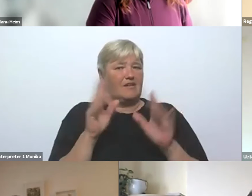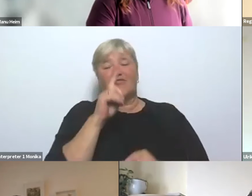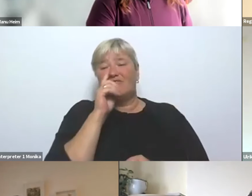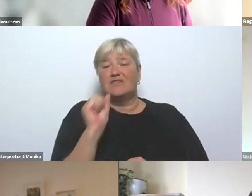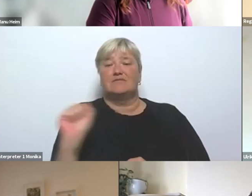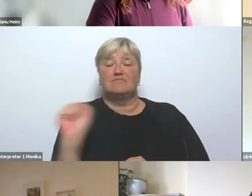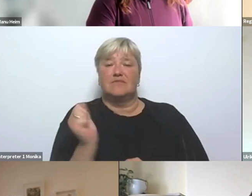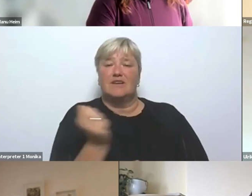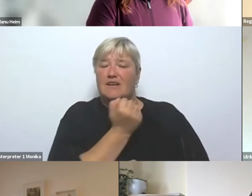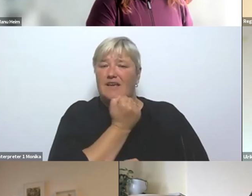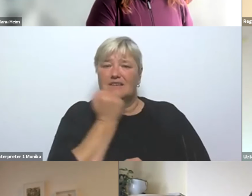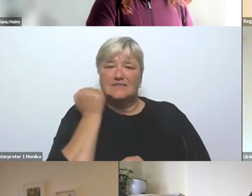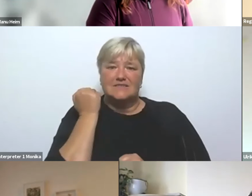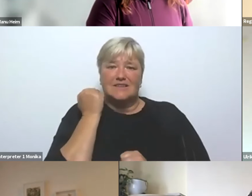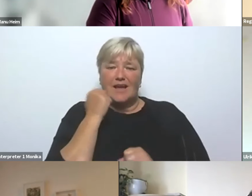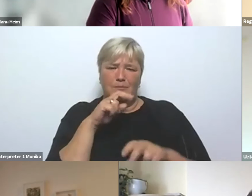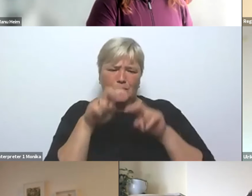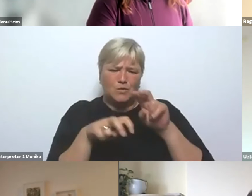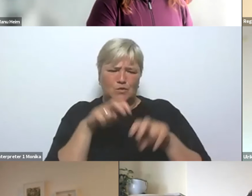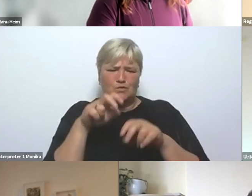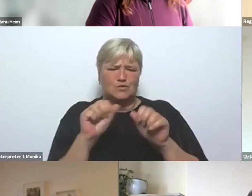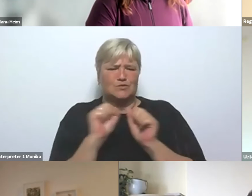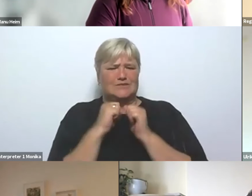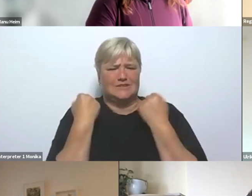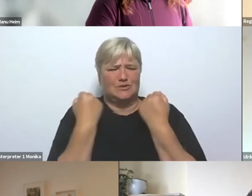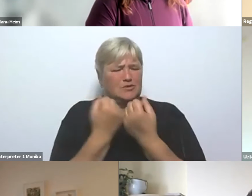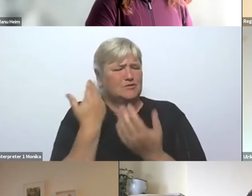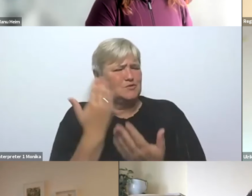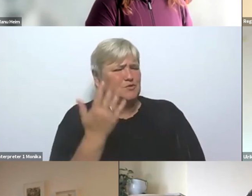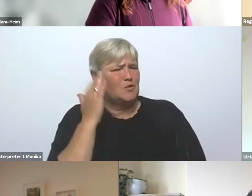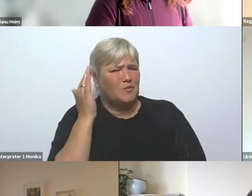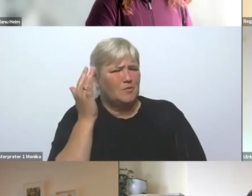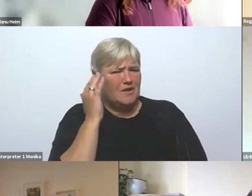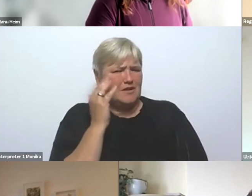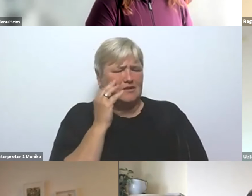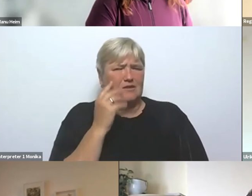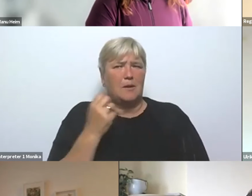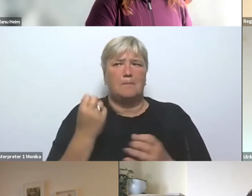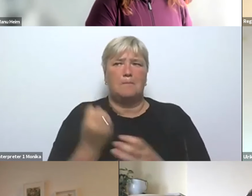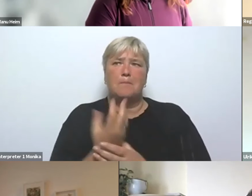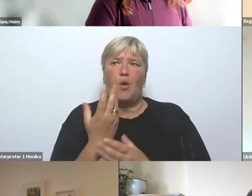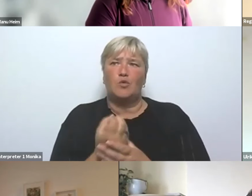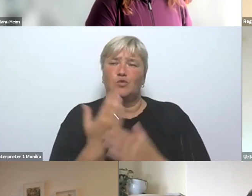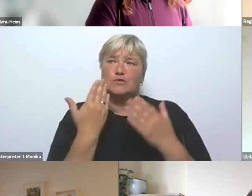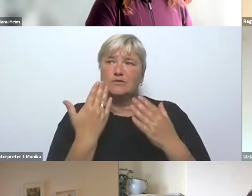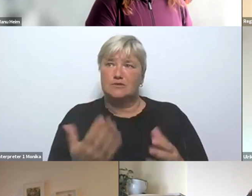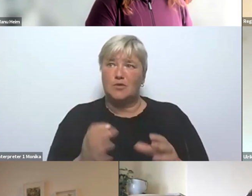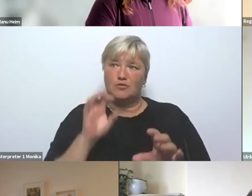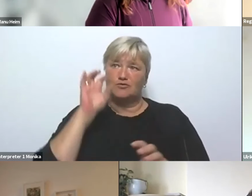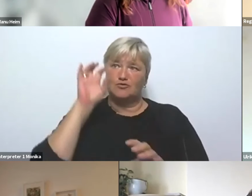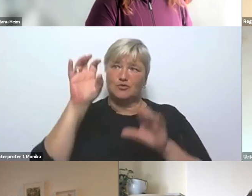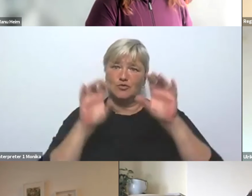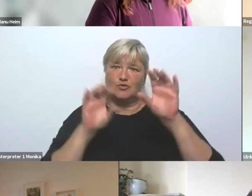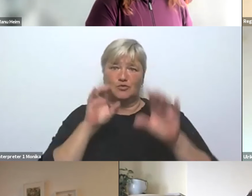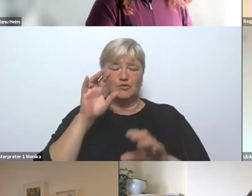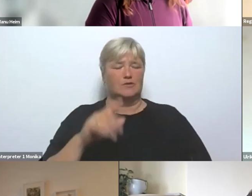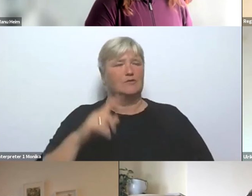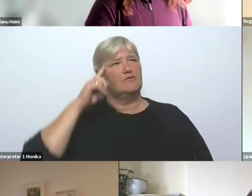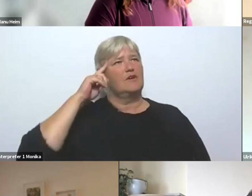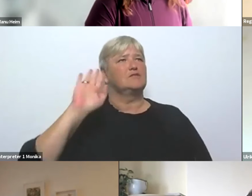extremen Nutzungssituationen nachdenkt, so und Produkte so gut strukturiert, dass man sich quasi blind